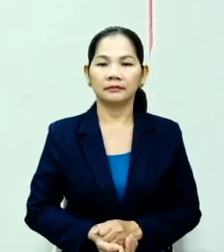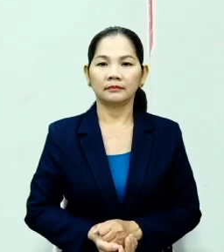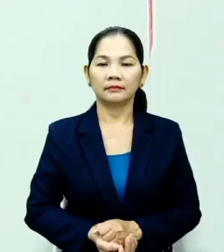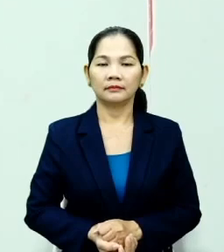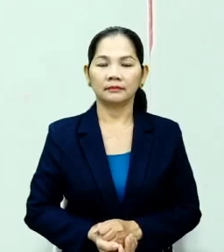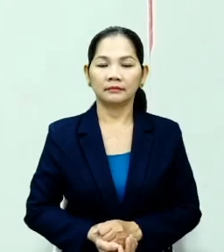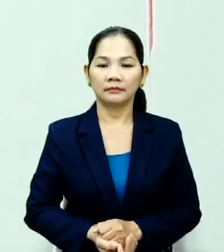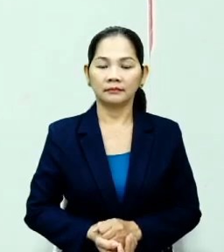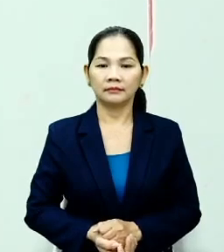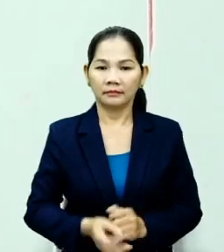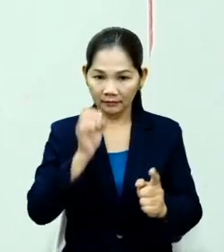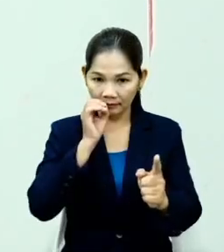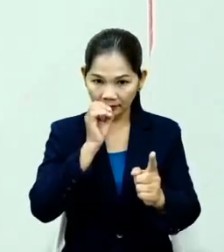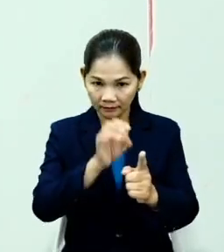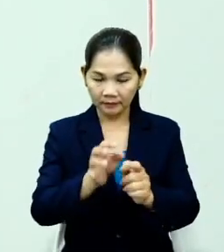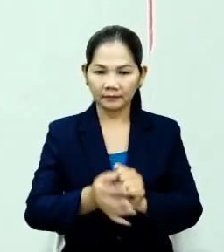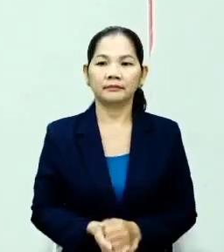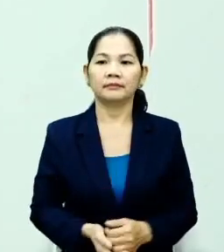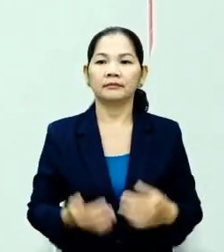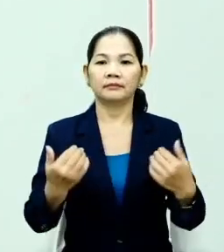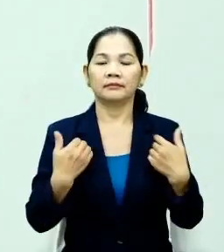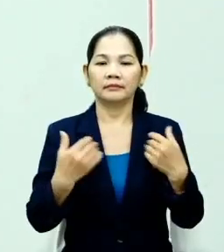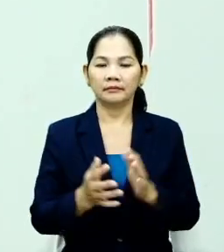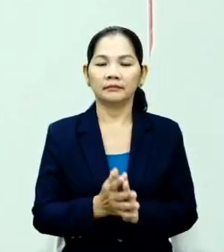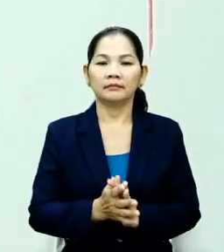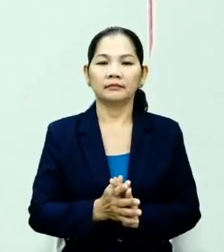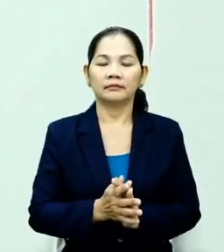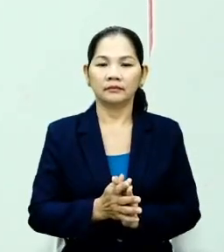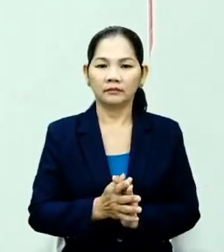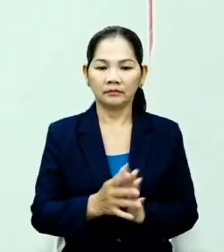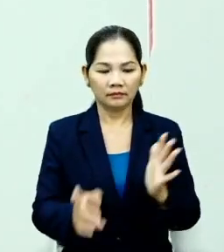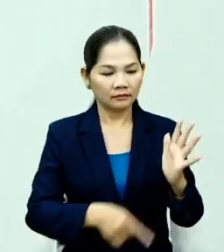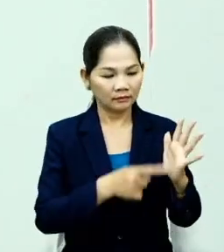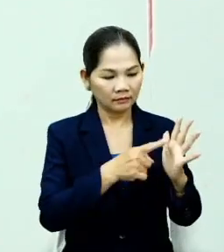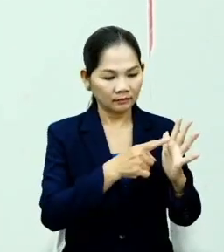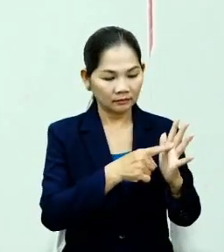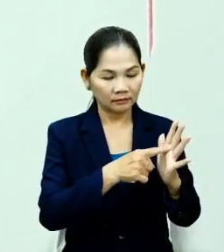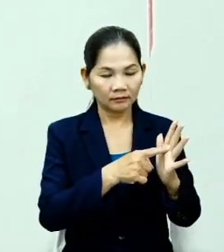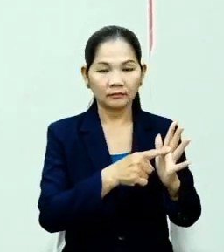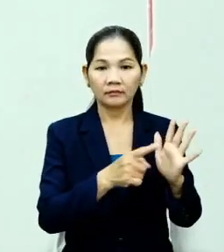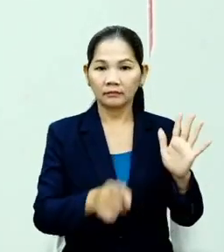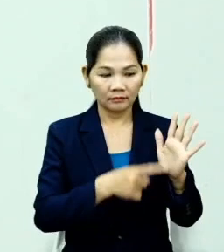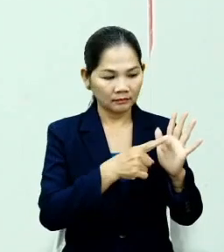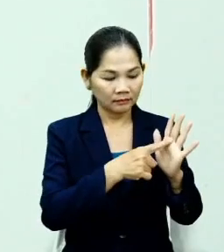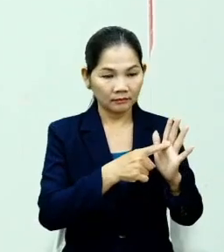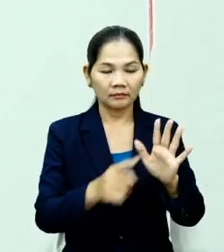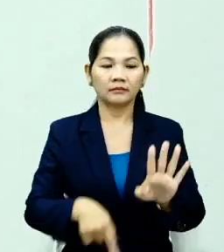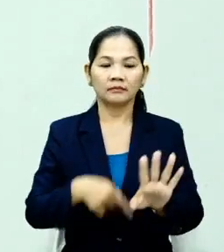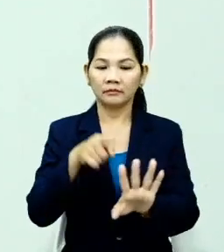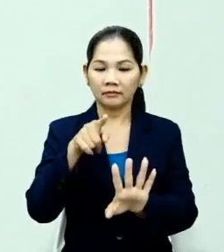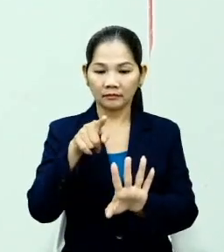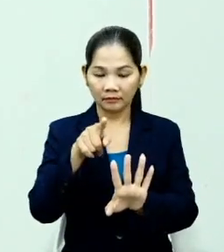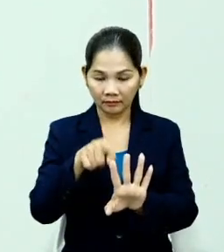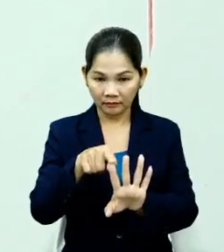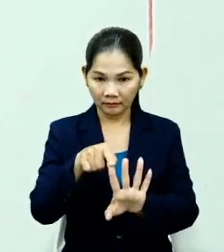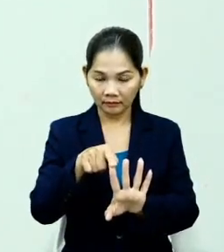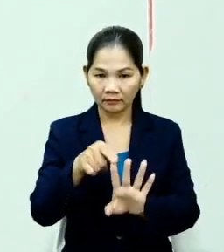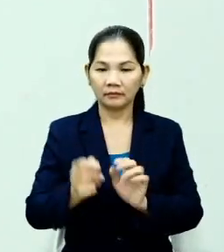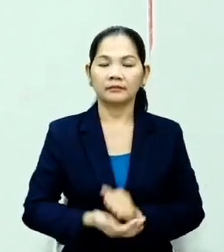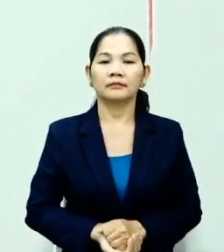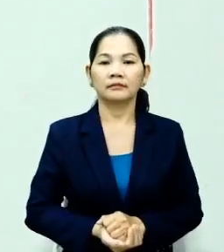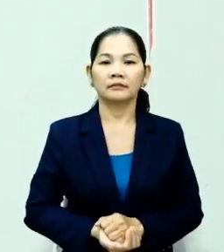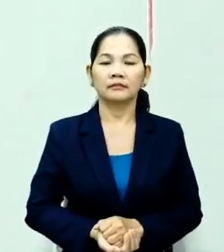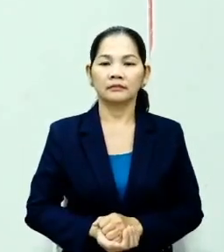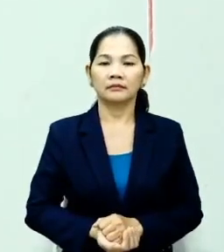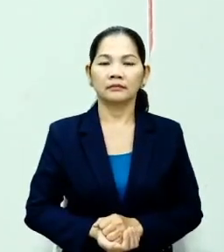cha ở lần này cô xong mình chạy bằng tay nhá con cha còn lại sẽ ổn đấy cứ chung đội đại bộ đòi xong lập pi khang lớn nó con cha cũng